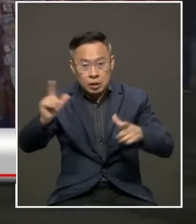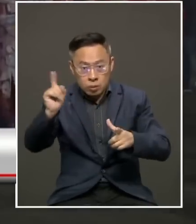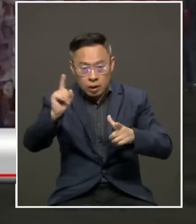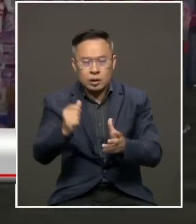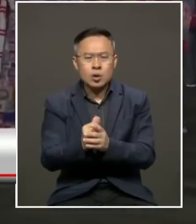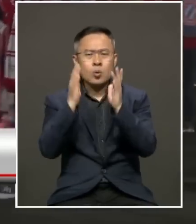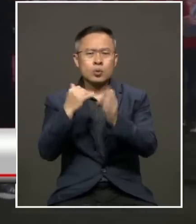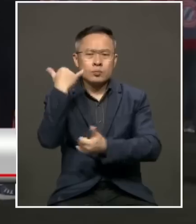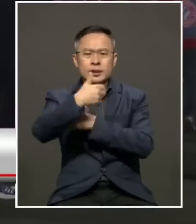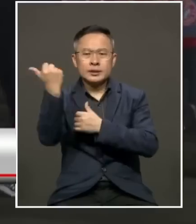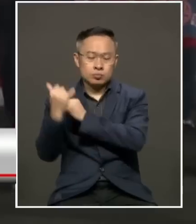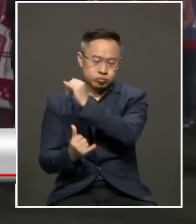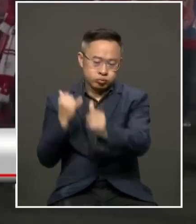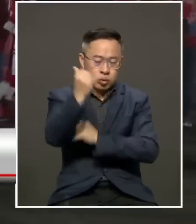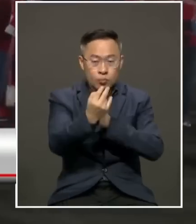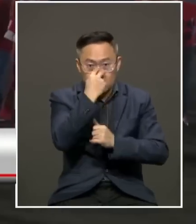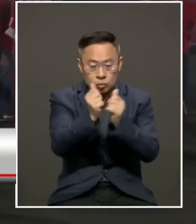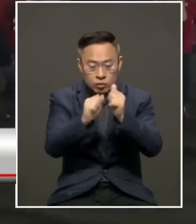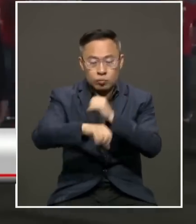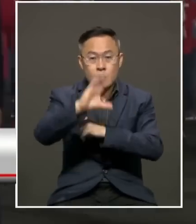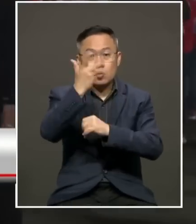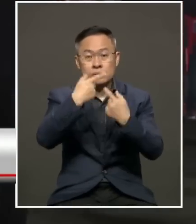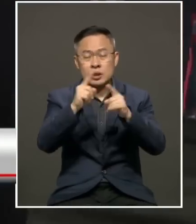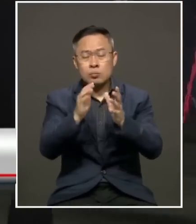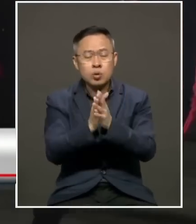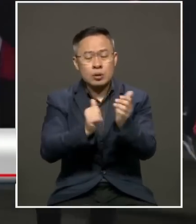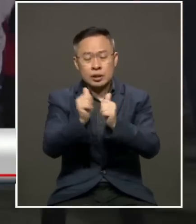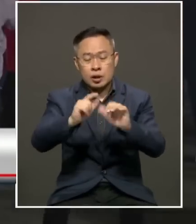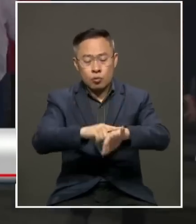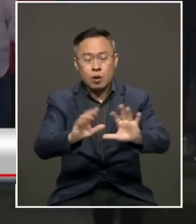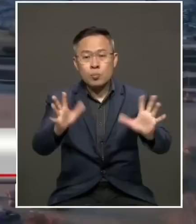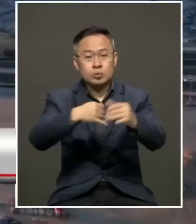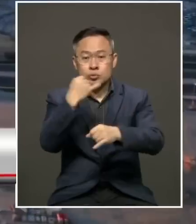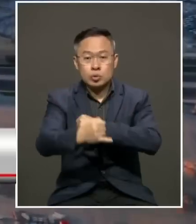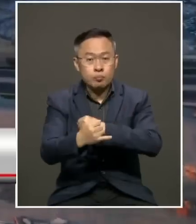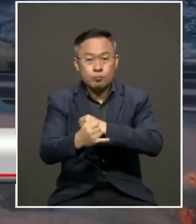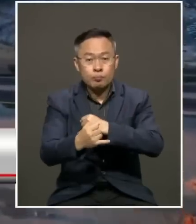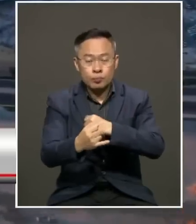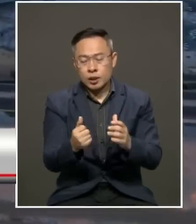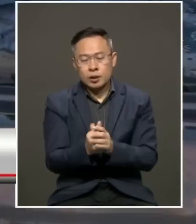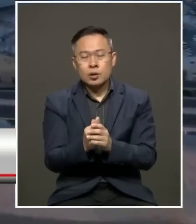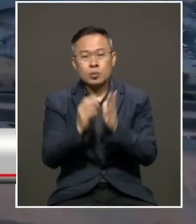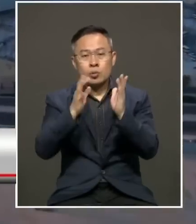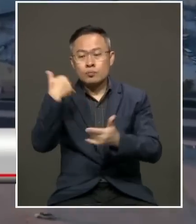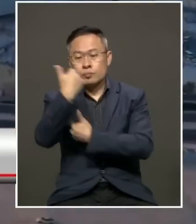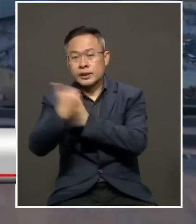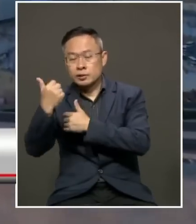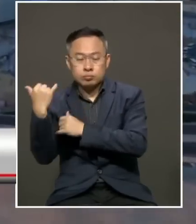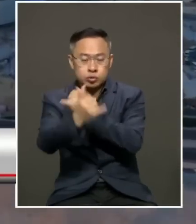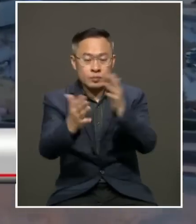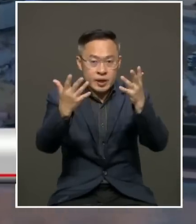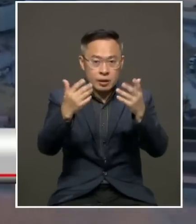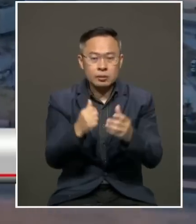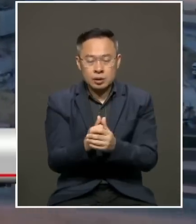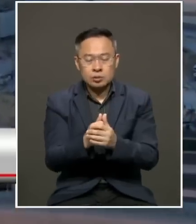มาพัฒนามาบูรณะในภายหลังอันนี้ก็ปรับให้แบบว่าเหมาะสมกับการใช้งานดีกว่าเอาทีนี้ไปดูกันอีก 1สนามนะคะสนามต่อไปที่